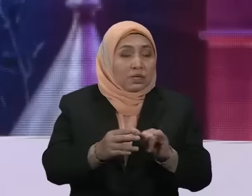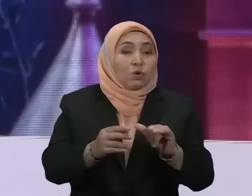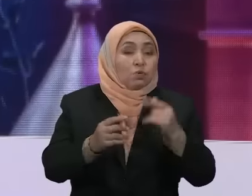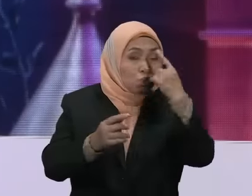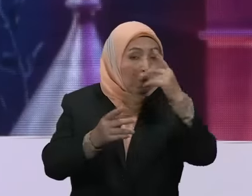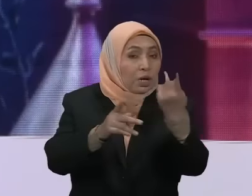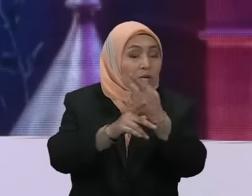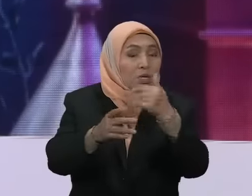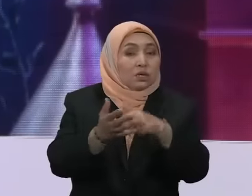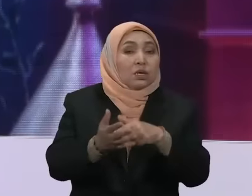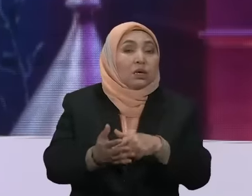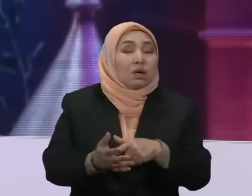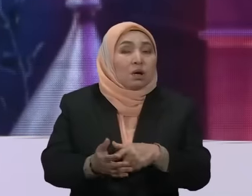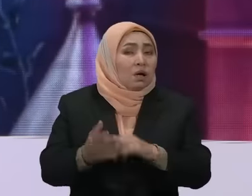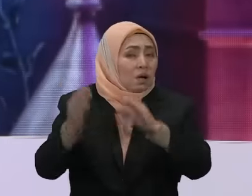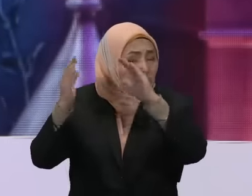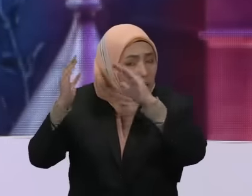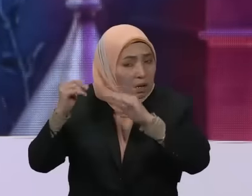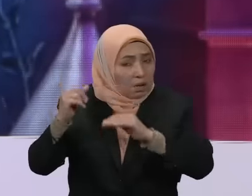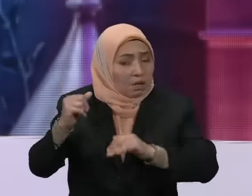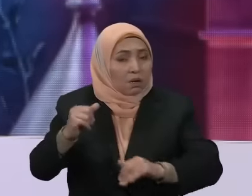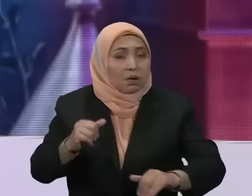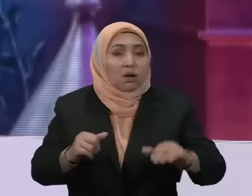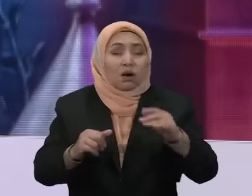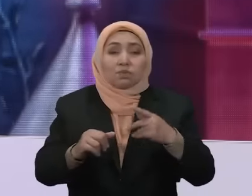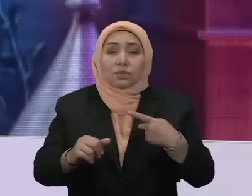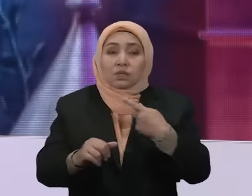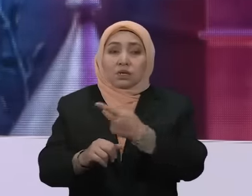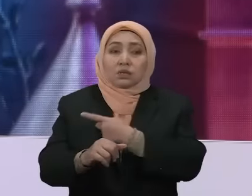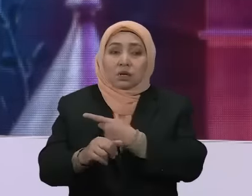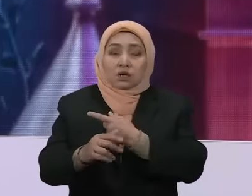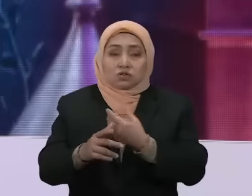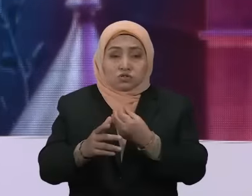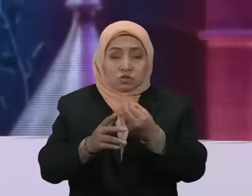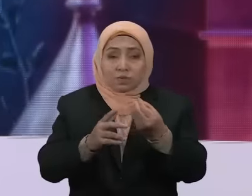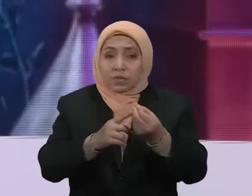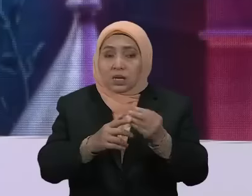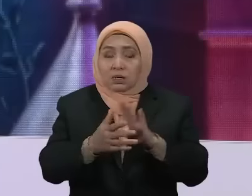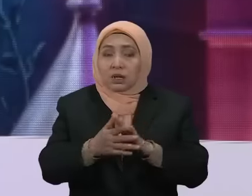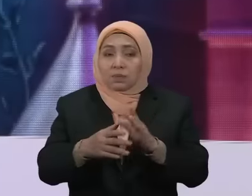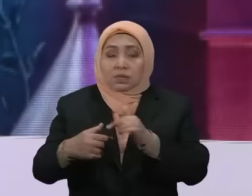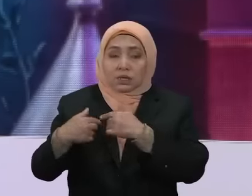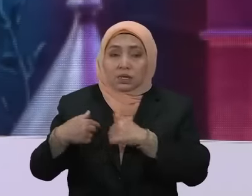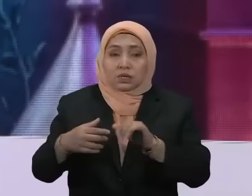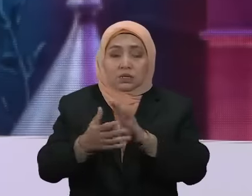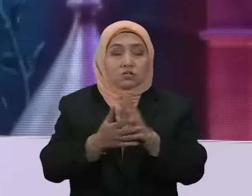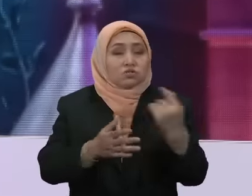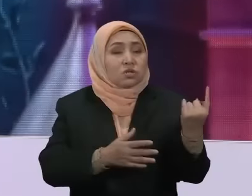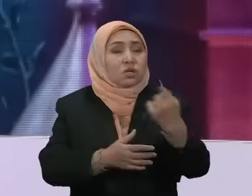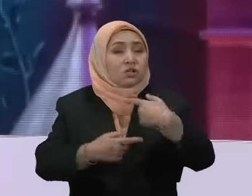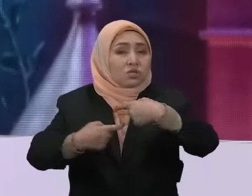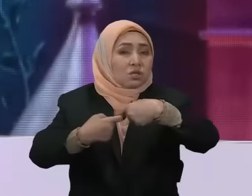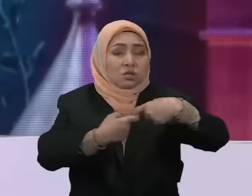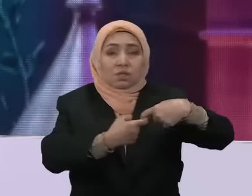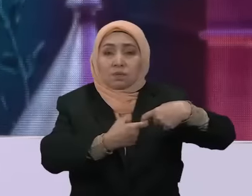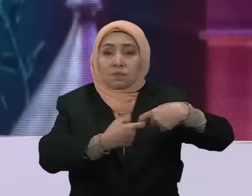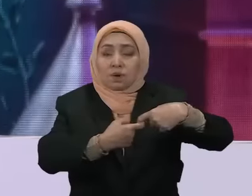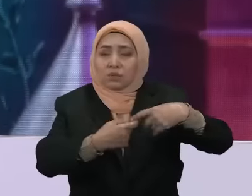ini, moga-moga hari-hari kita ditemani dengan Al-Quran dan hati kita senantiasa terpaut